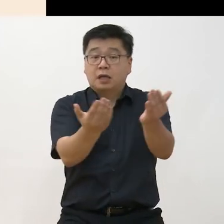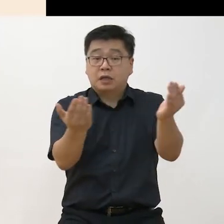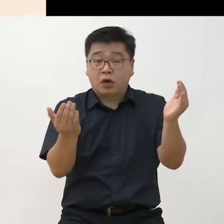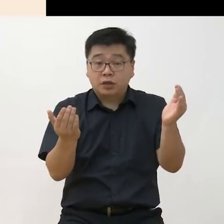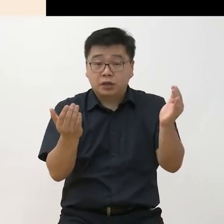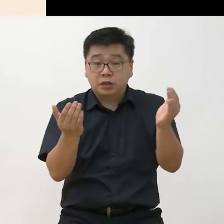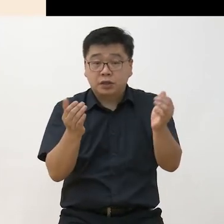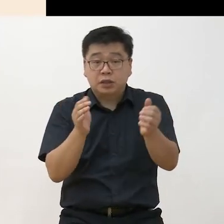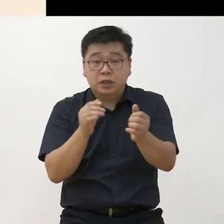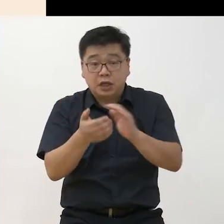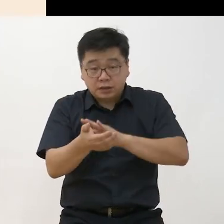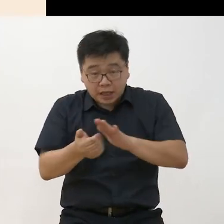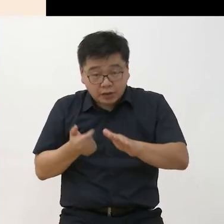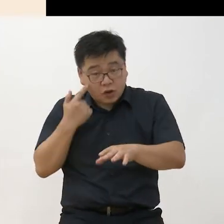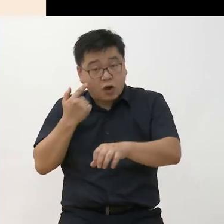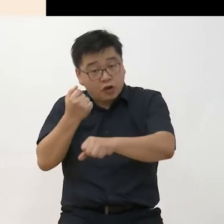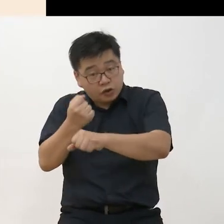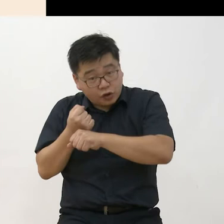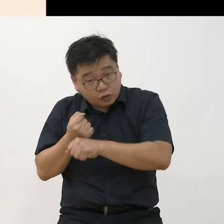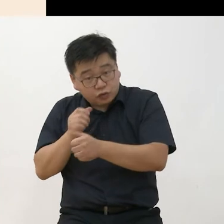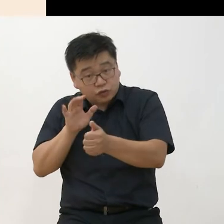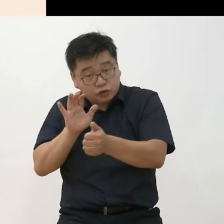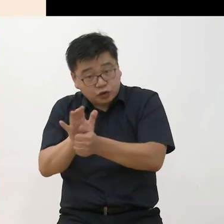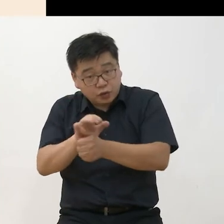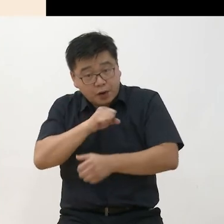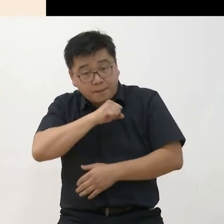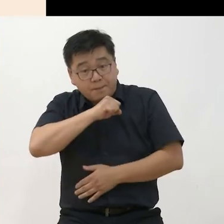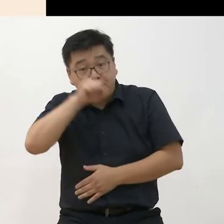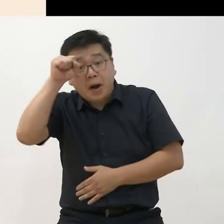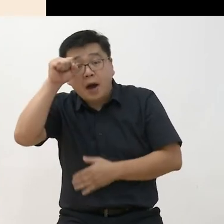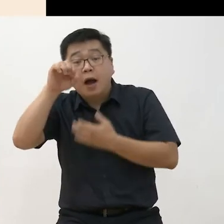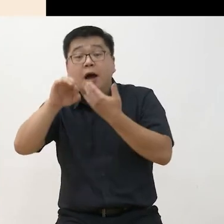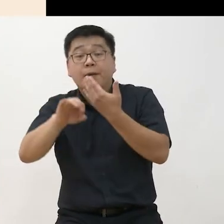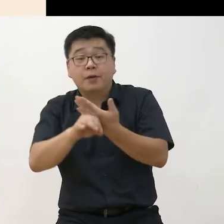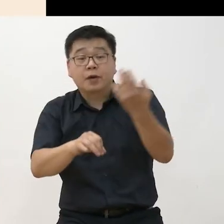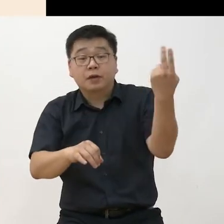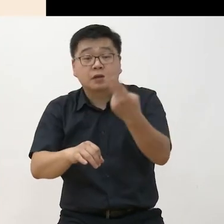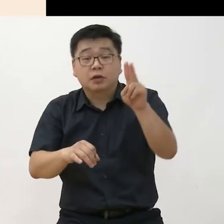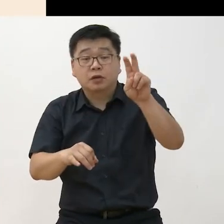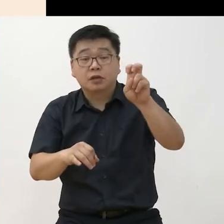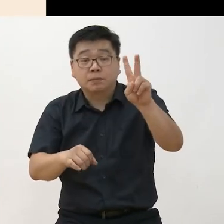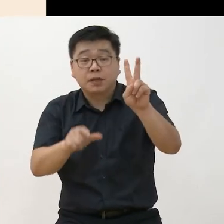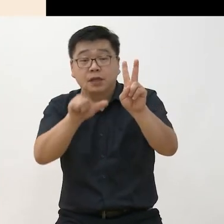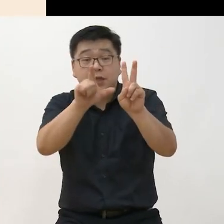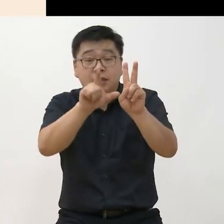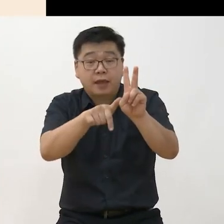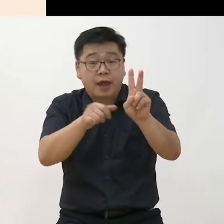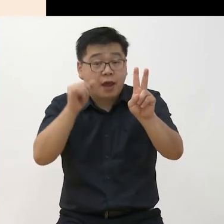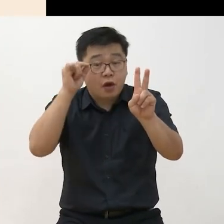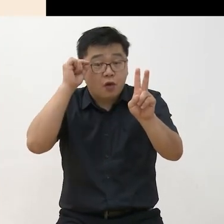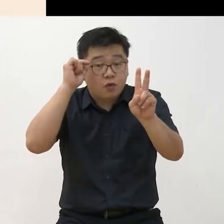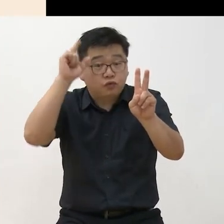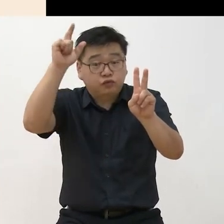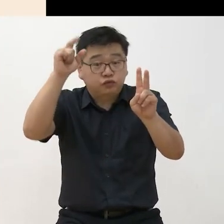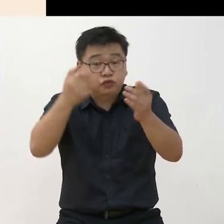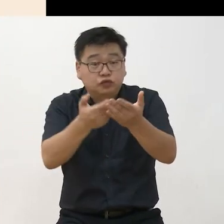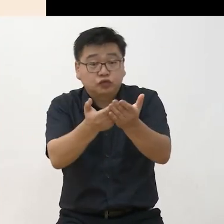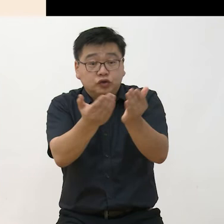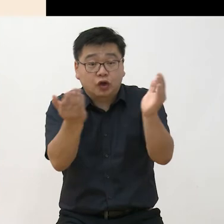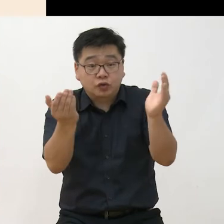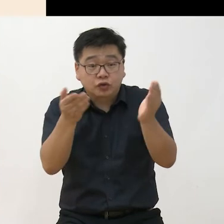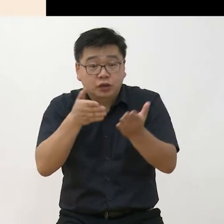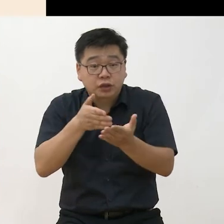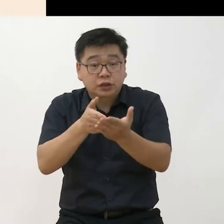연구 지원으로 선정 사업이 되면 2022년 시각예술 창작 산실 우수 전시 지원 사업 신청